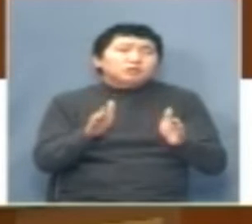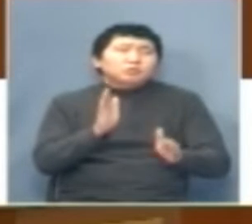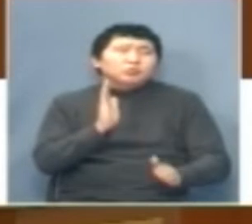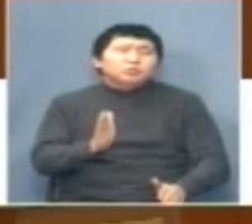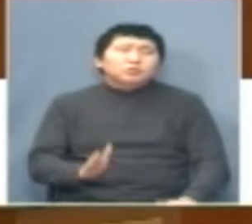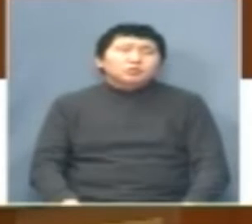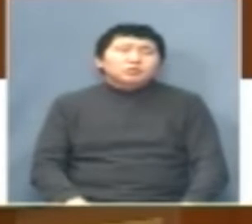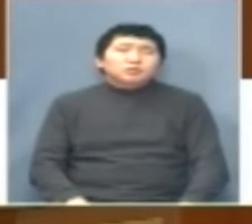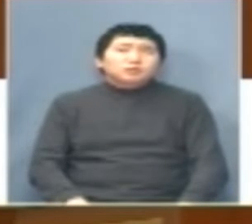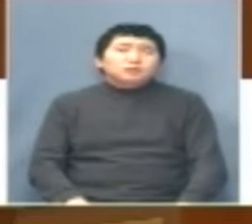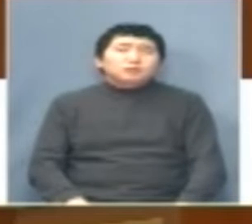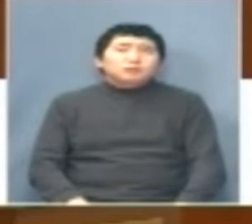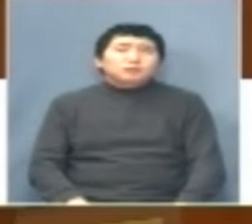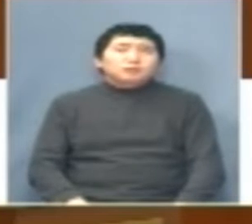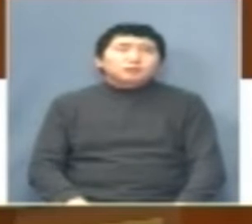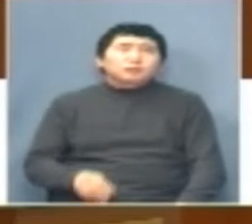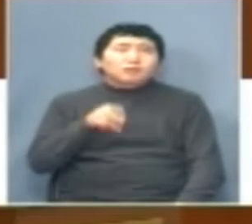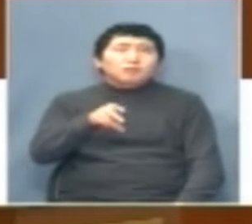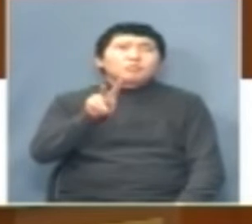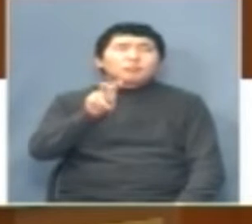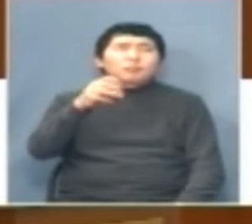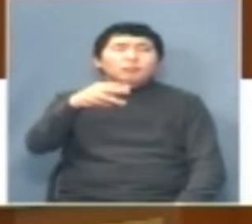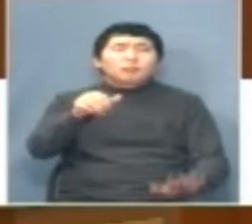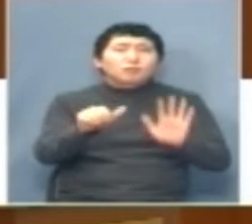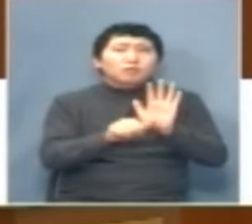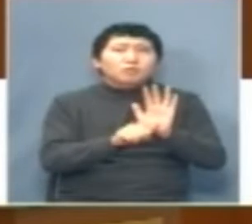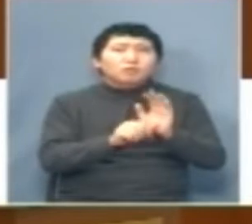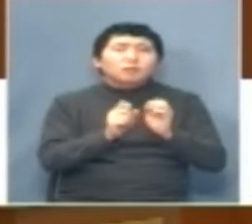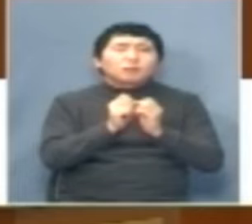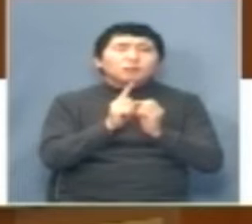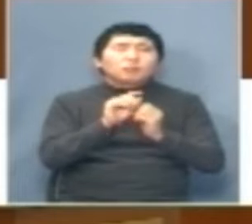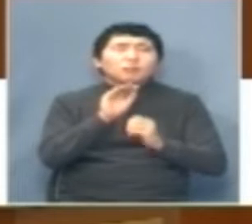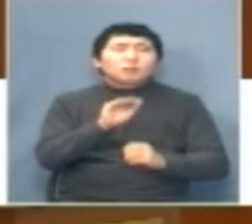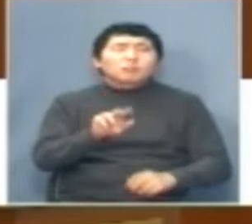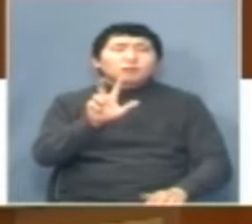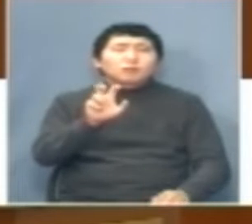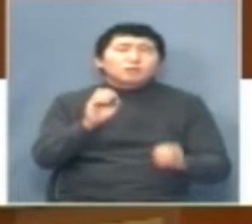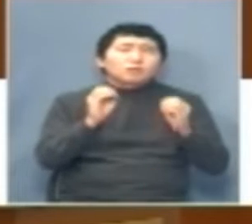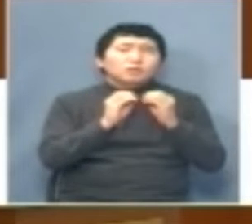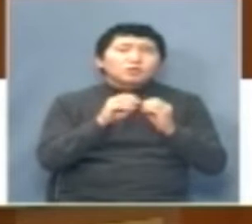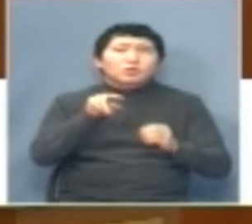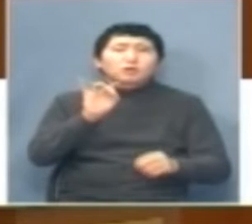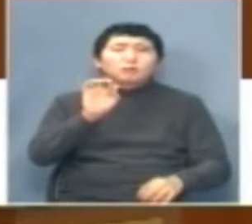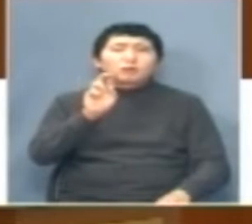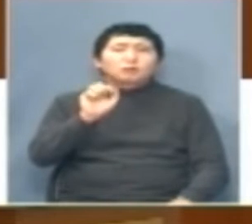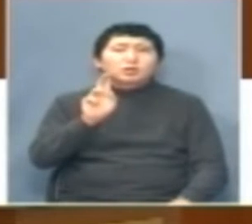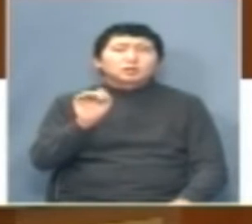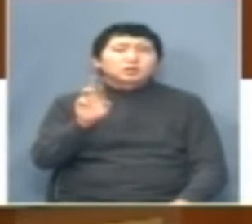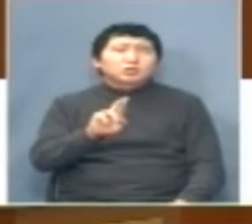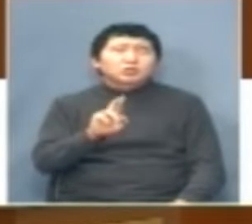бойынша 2236 сотталушыға, 11310 пробацияда тұрған адамдарға рақымшылық